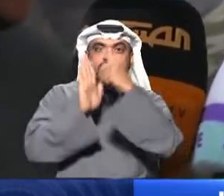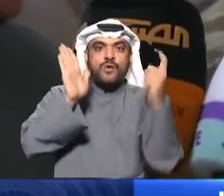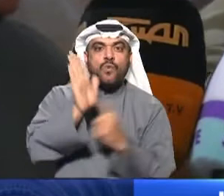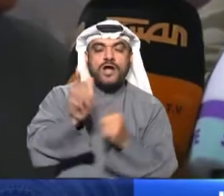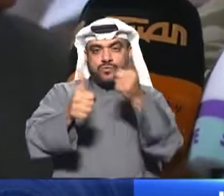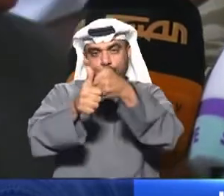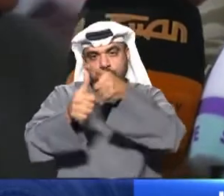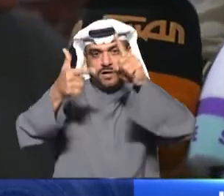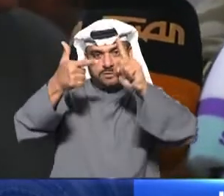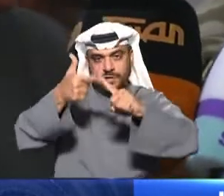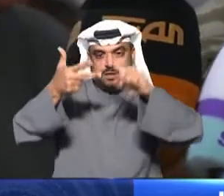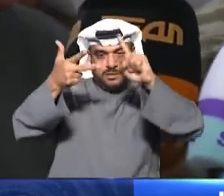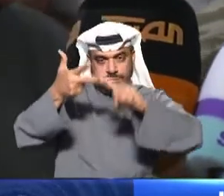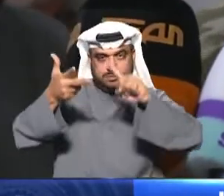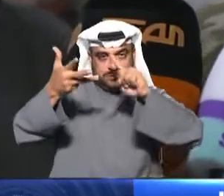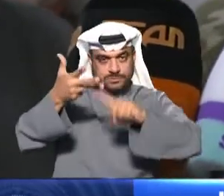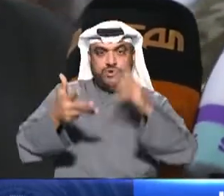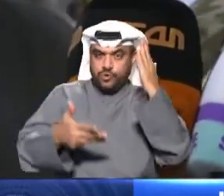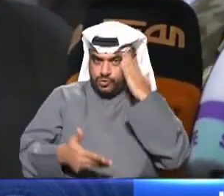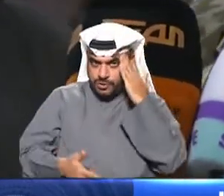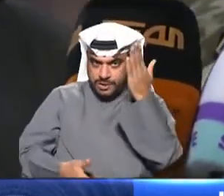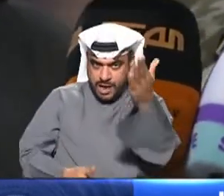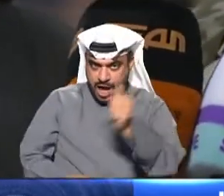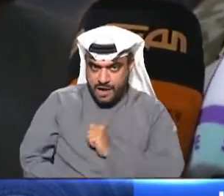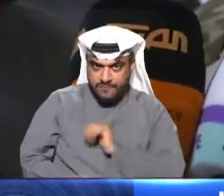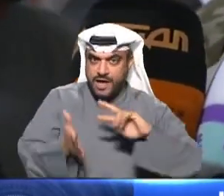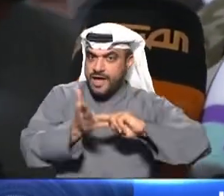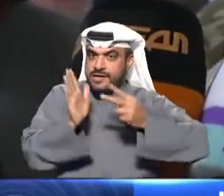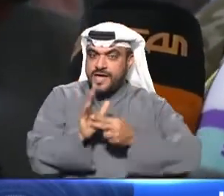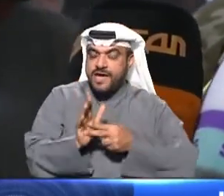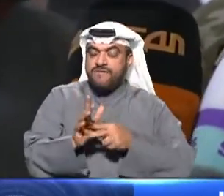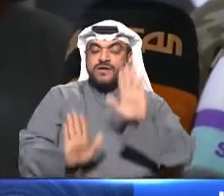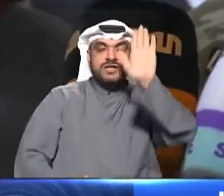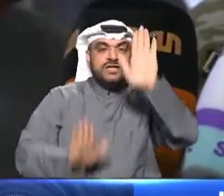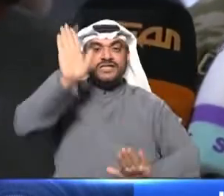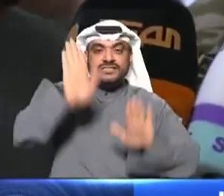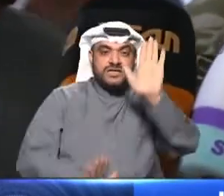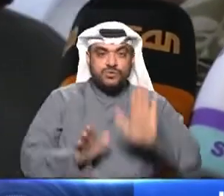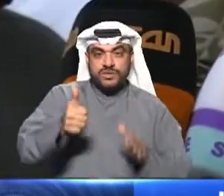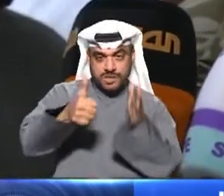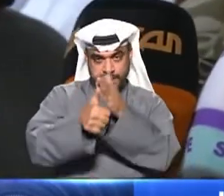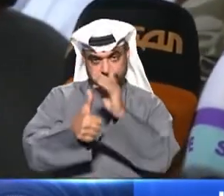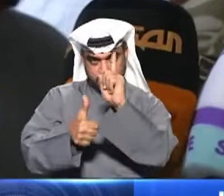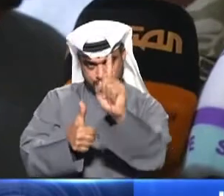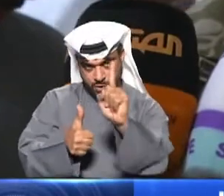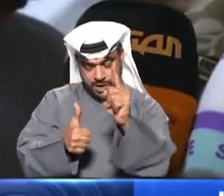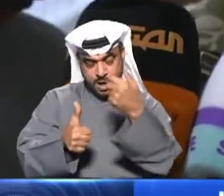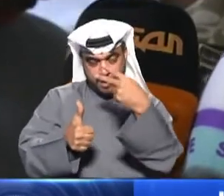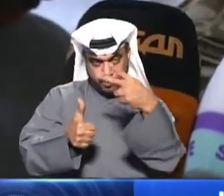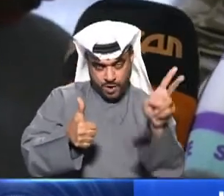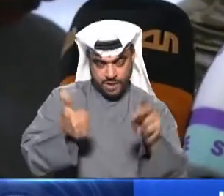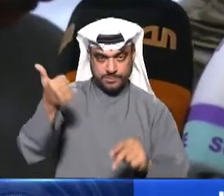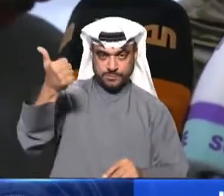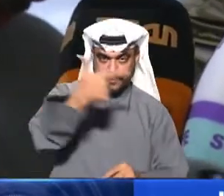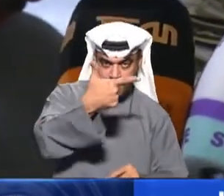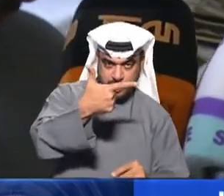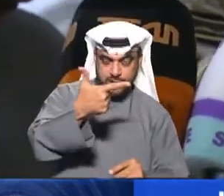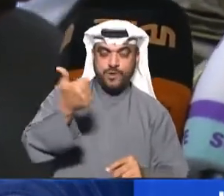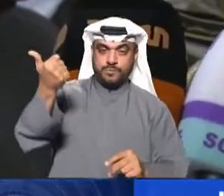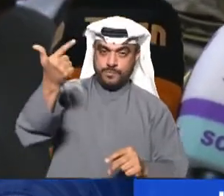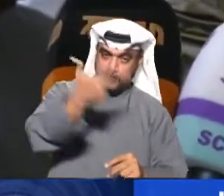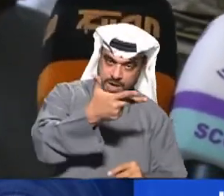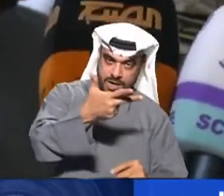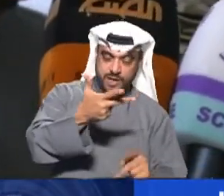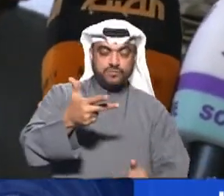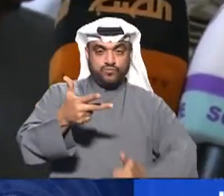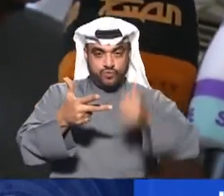واحد وراء الثاني. كما تعلمون ان درجات التصويت ثلاث، تصويت من حيث المبدا في البدايه، ثم مداوله اولى اذا